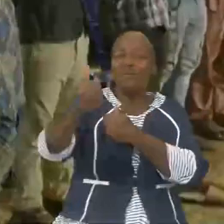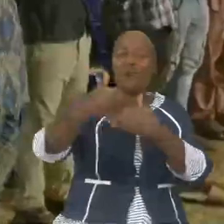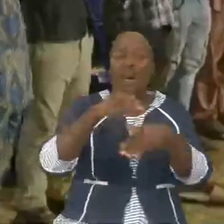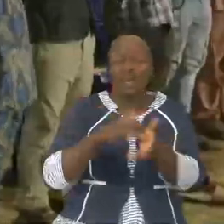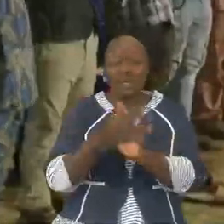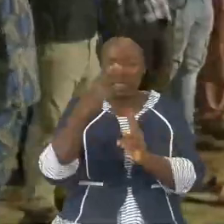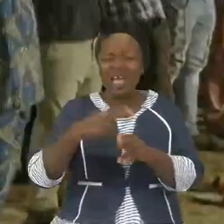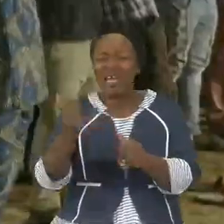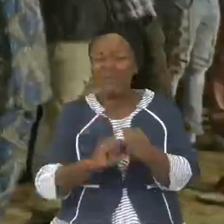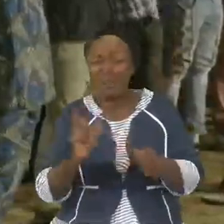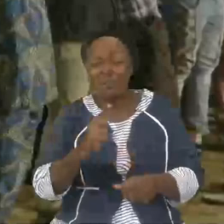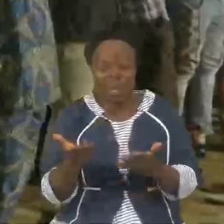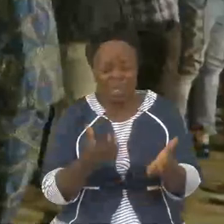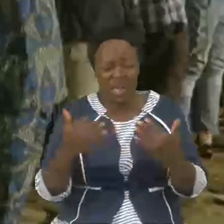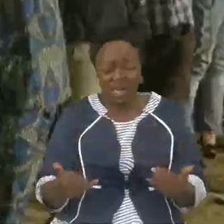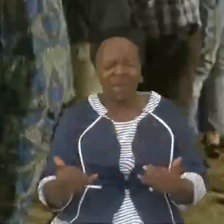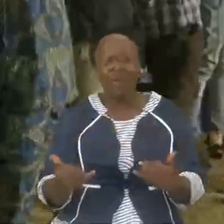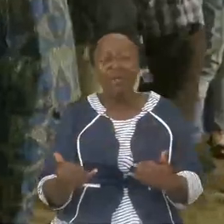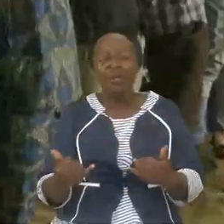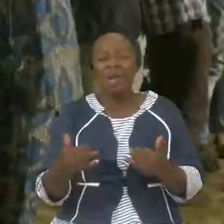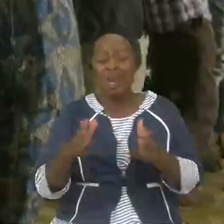loin, partout ici,